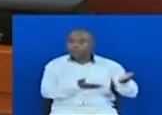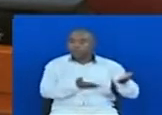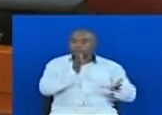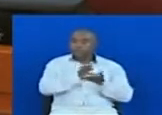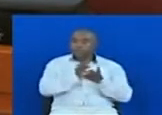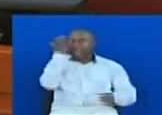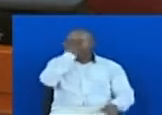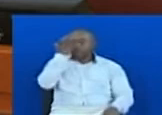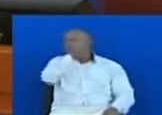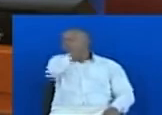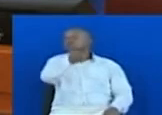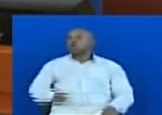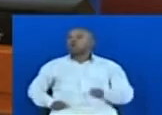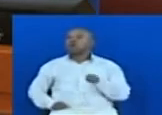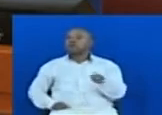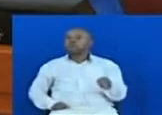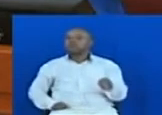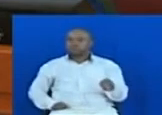amelewa chakari.